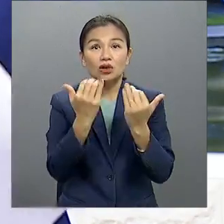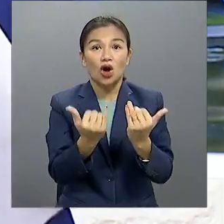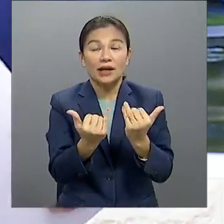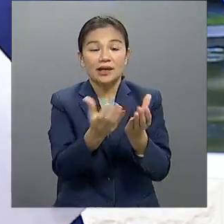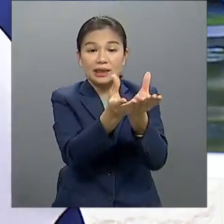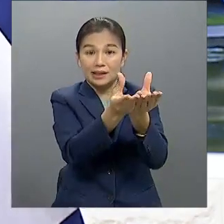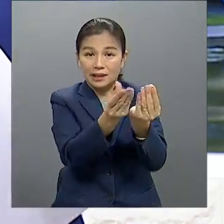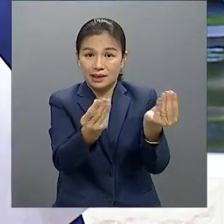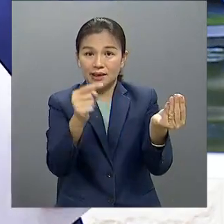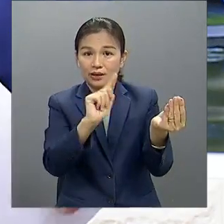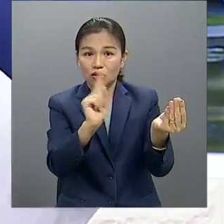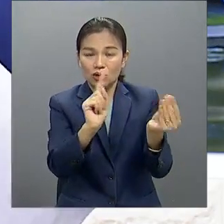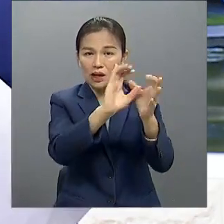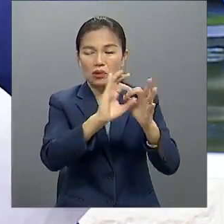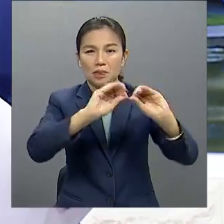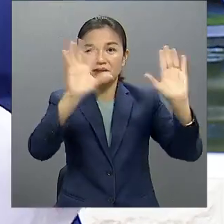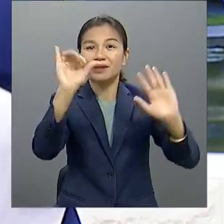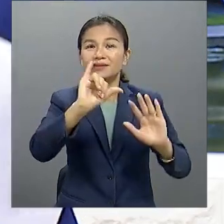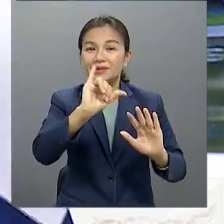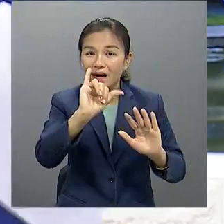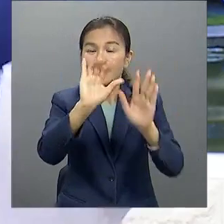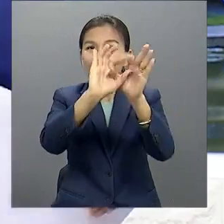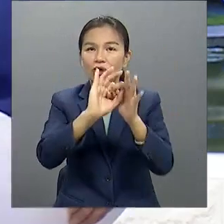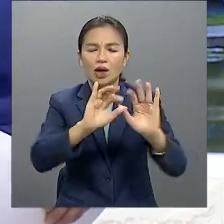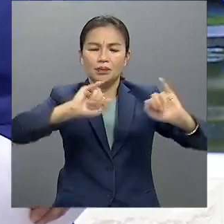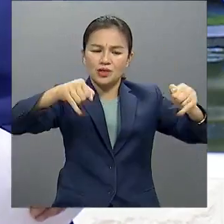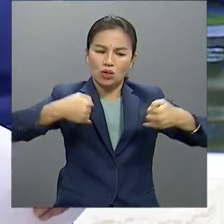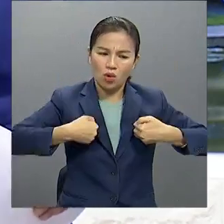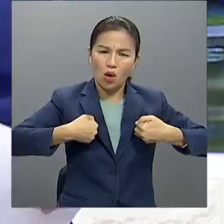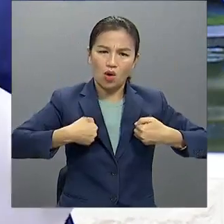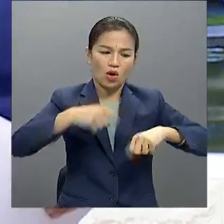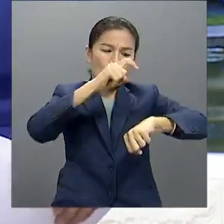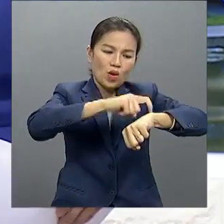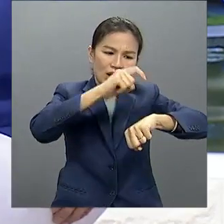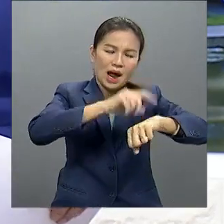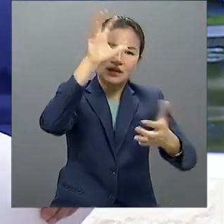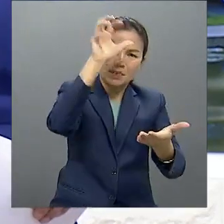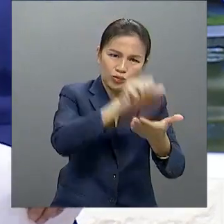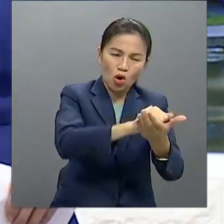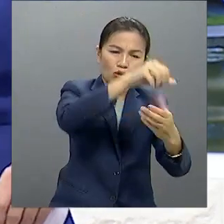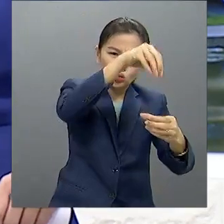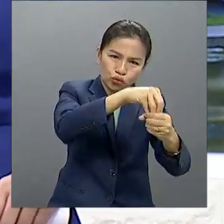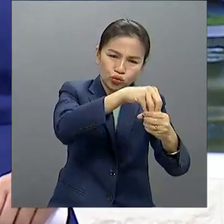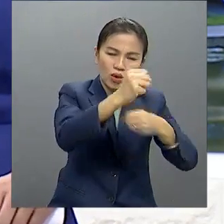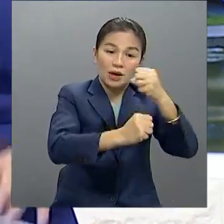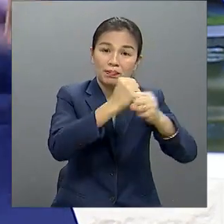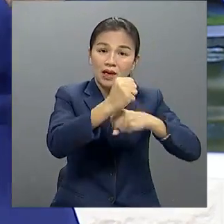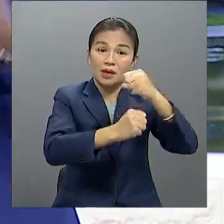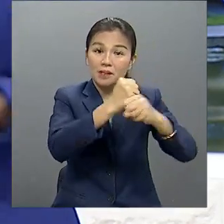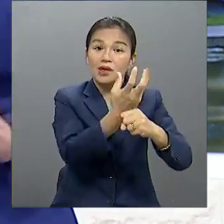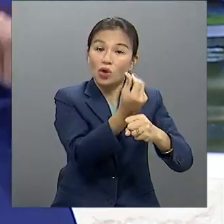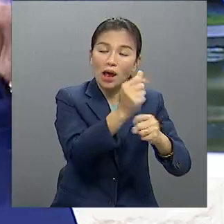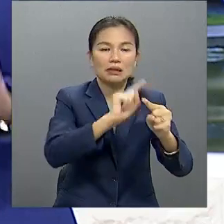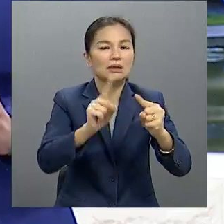พื้นที่มันก็ยังไม่ชัดเจนเนาะเรื่องของเจ้าของระยะเวลาการครอบครองต่างๆนะคะเป็นปัญหาเป็นข้อพิพาทที่ดินแต่เราเชื่อว่